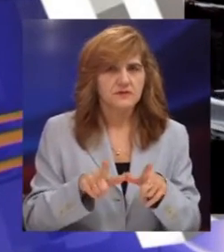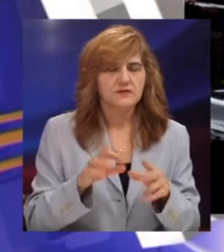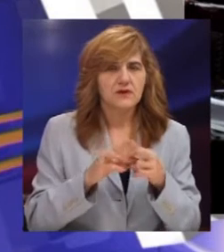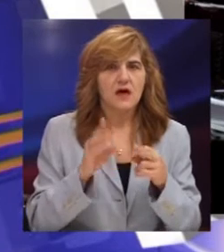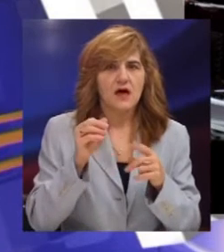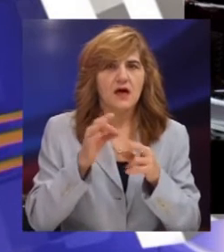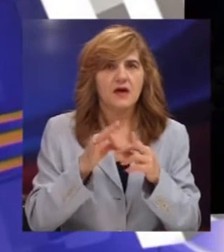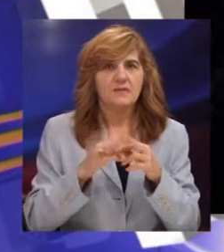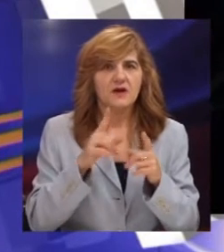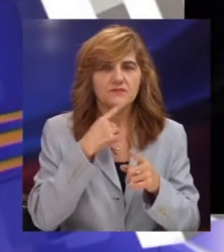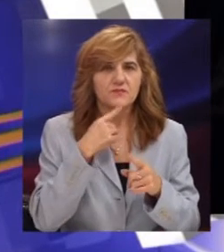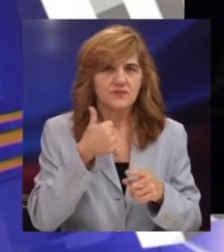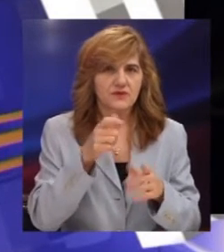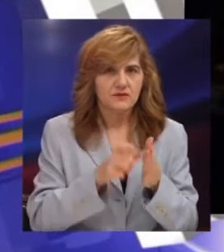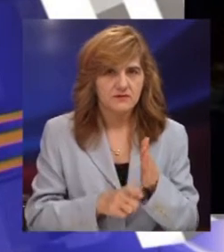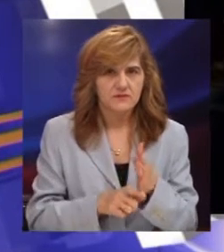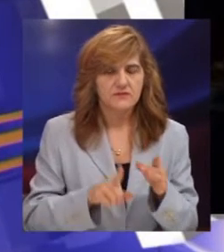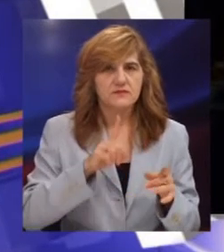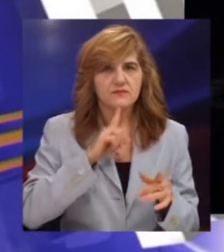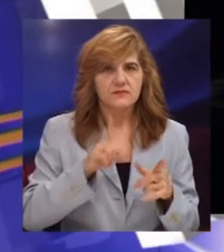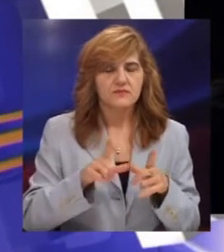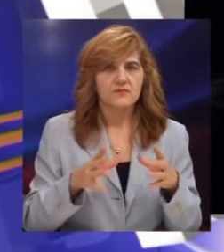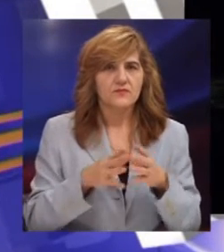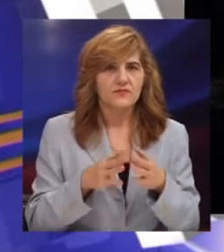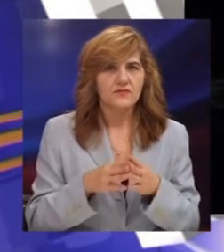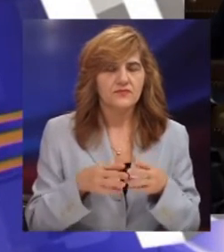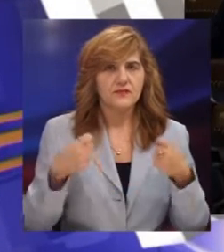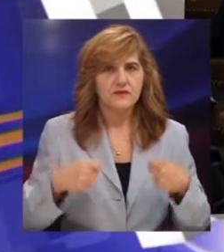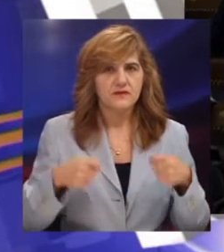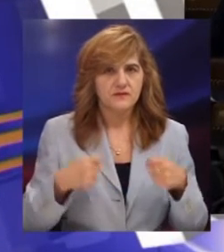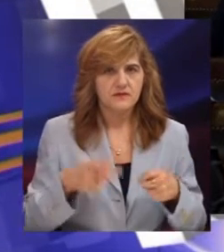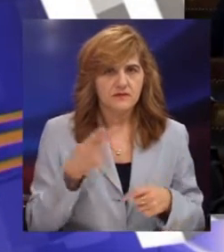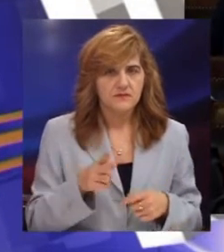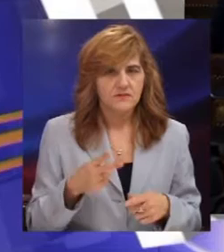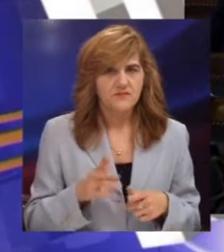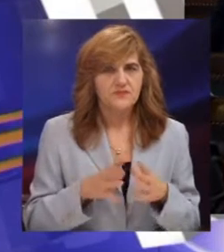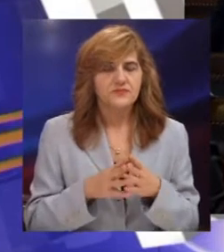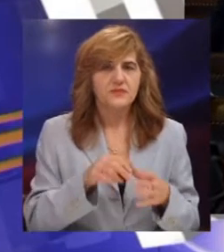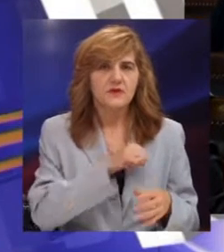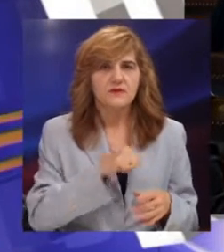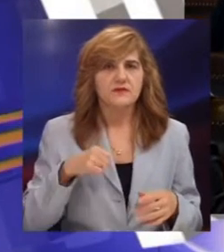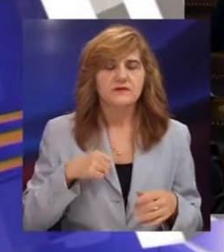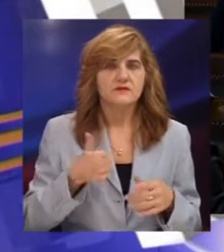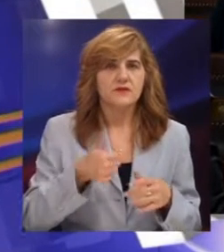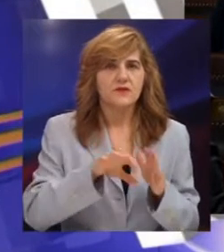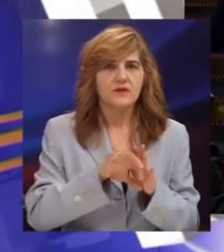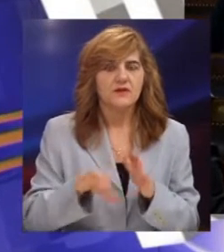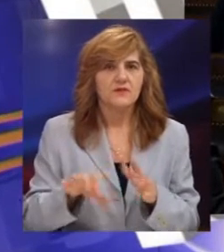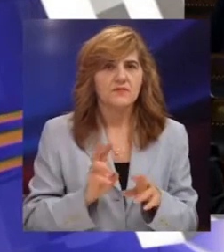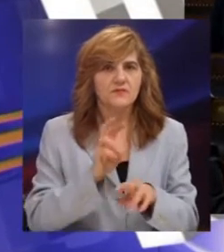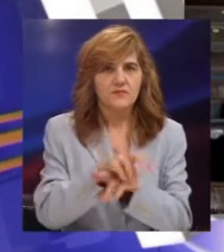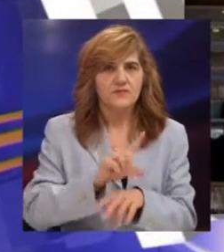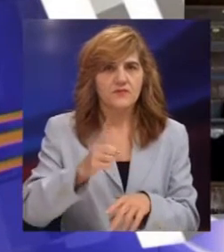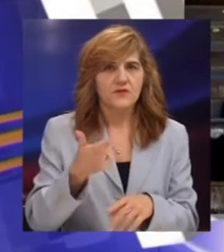Arpadom Katonom i Dejanom Antićem, koji su od koalicije sa demokratama preko samostalnih socijaldemokrata postali deo grupe